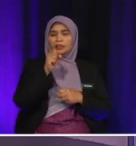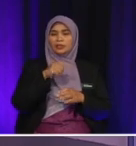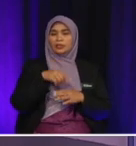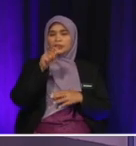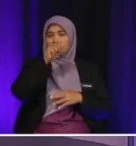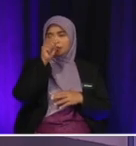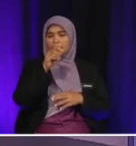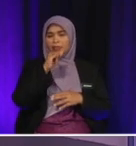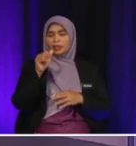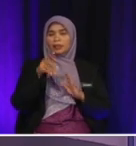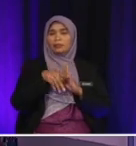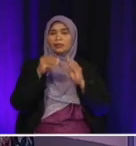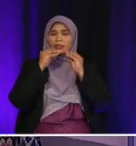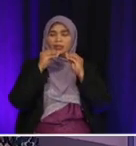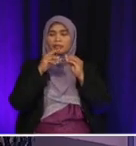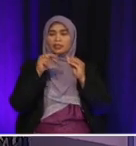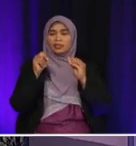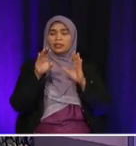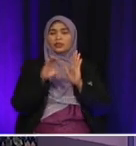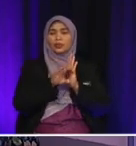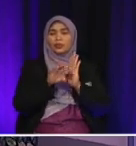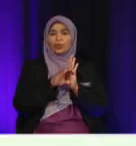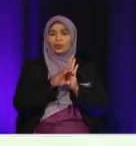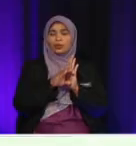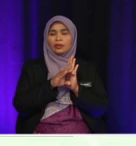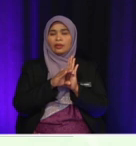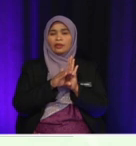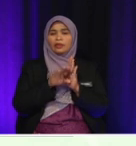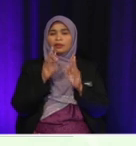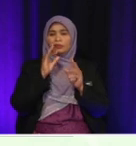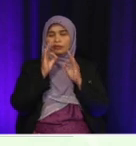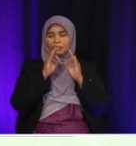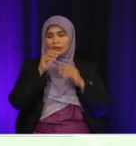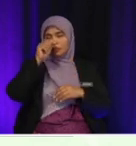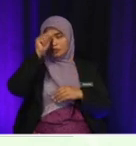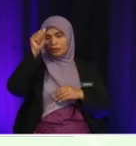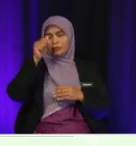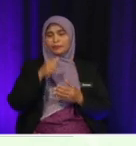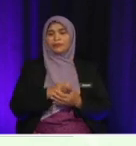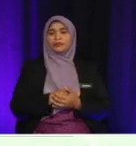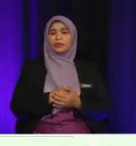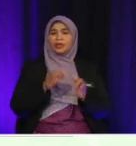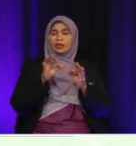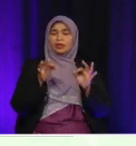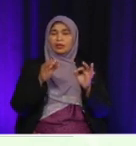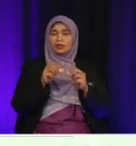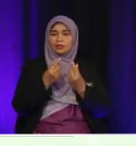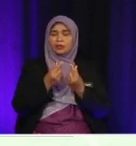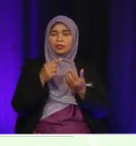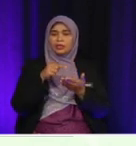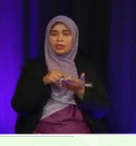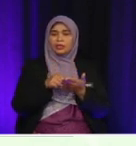antaranya ialah pengajaran contohnya firman Allah ya ayat al-quran ini